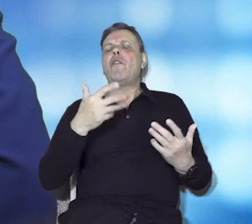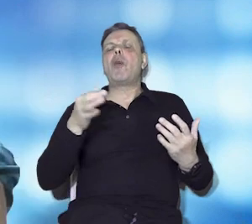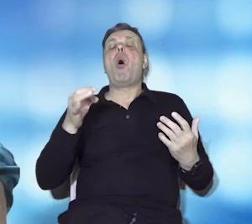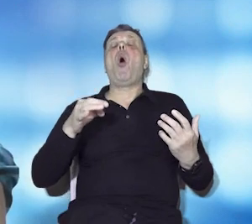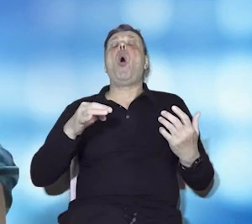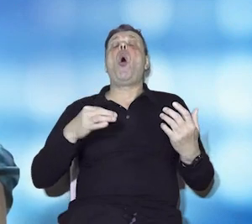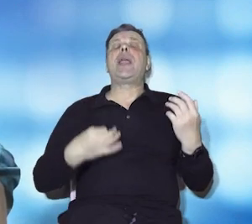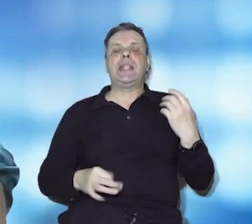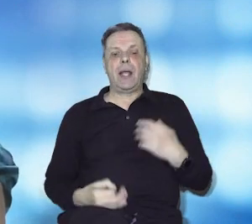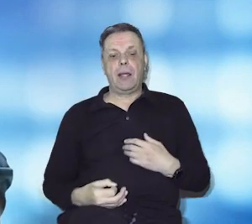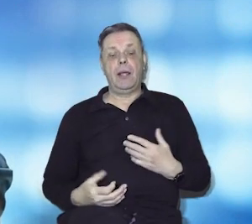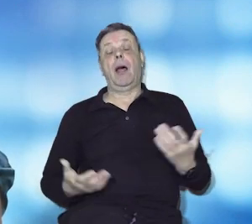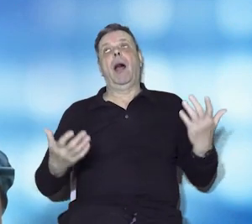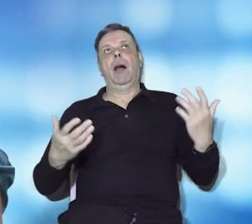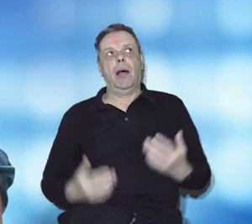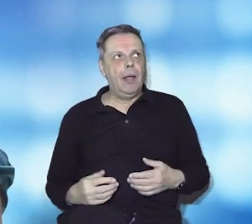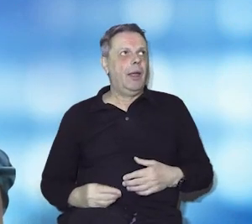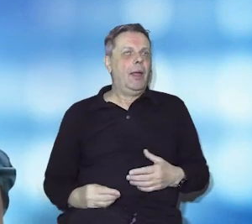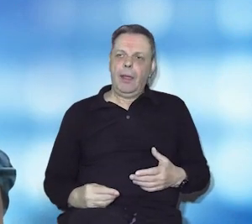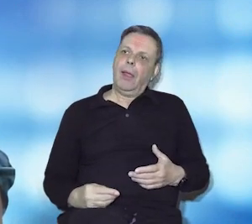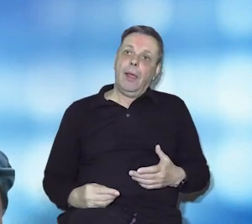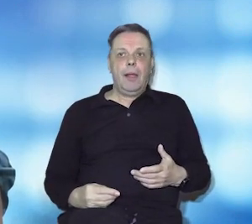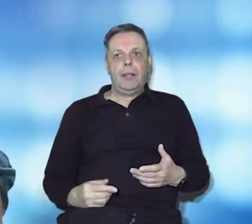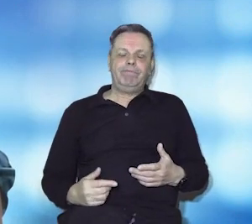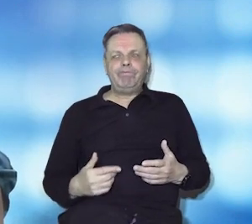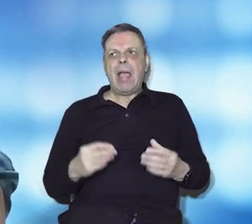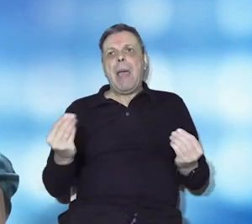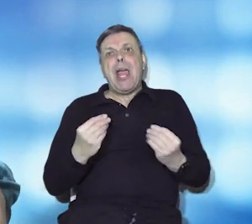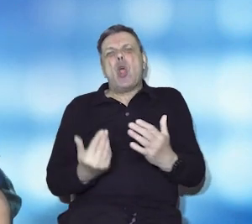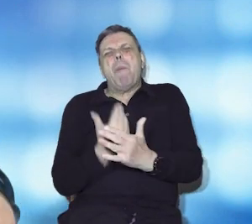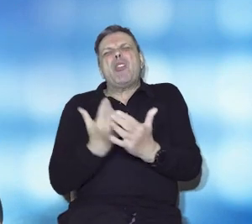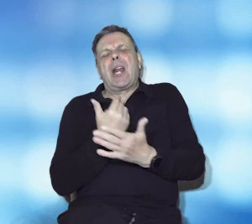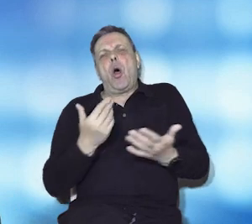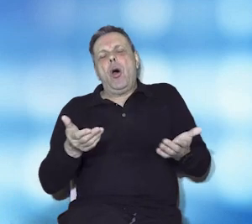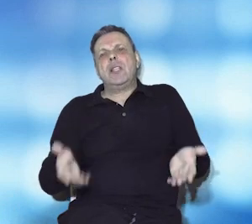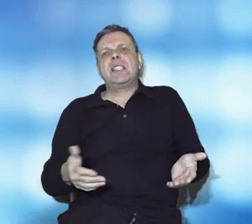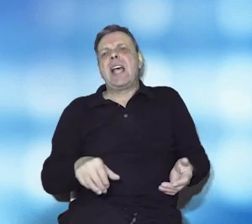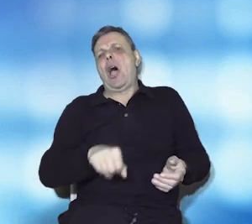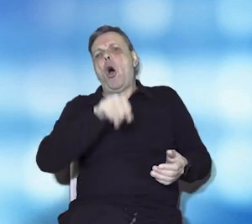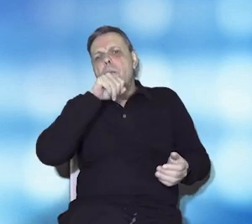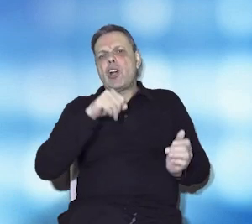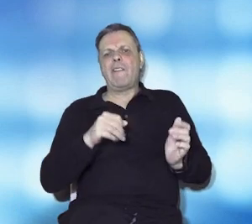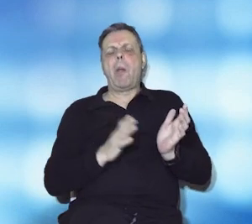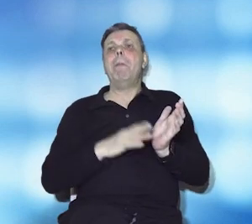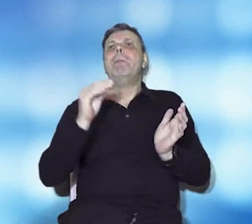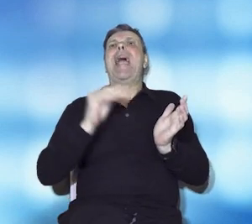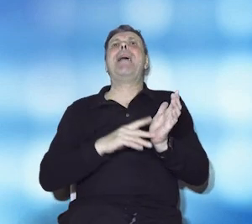vrsta glazbe? Ajmo reći ovo nešto što modernije i sad su obožavate neke memove. To su, ne znam. To ne znam nije